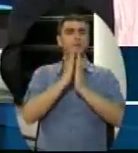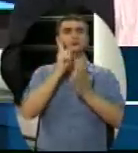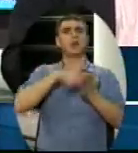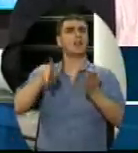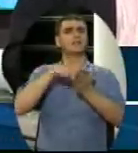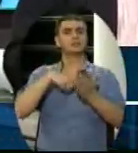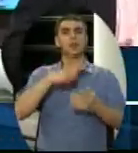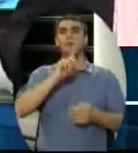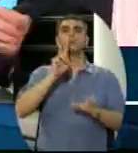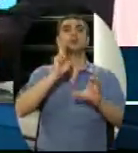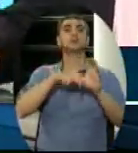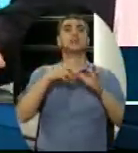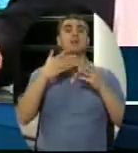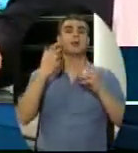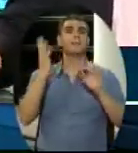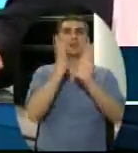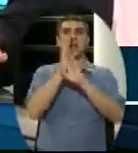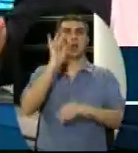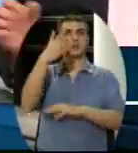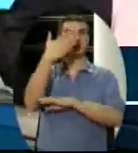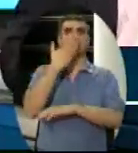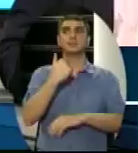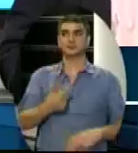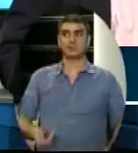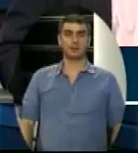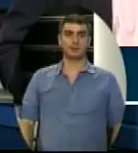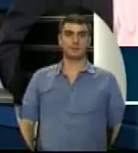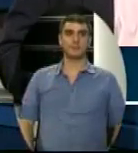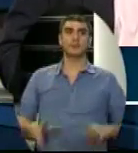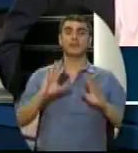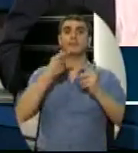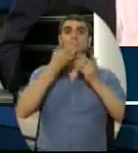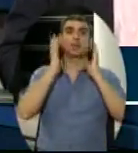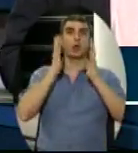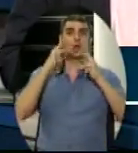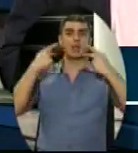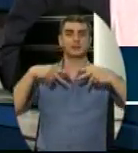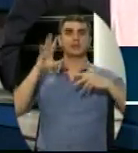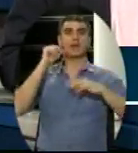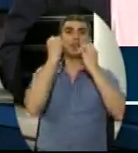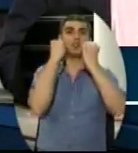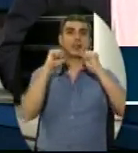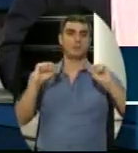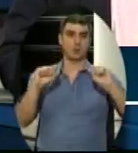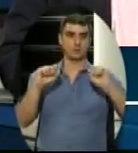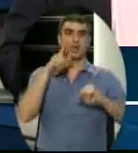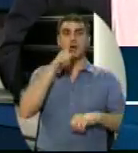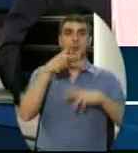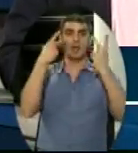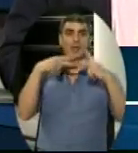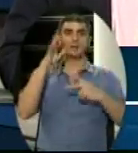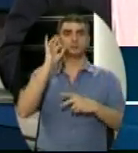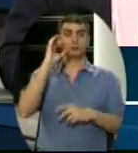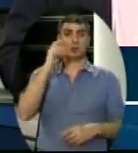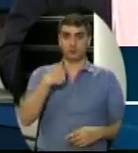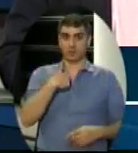לפסול את זאת שהשתתפה במסע טרור נגד מדינת ישראל? תכף נברר את העניין הזה, אתה לא עונה עכשיו. אם אתה כל כך חרד למען הדמוקרטיה, אתה חרד למען